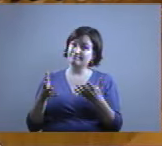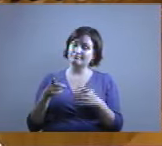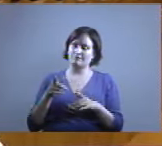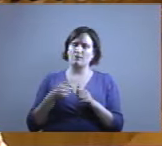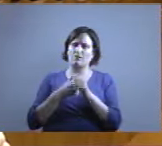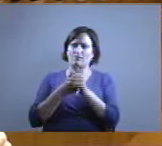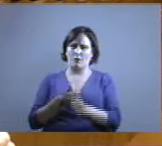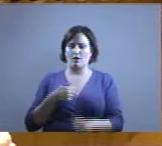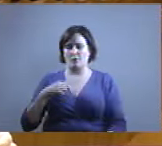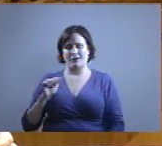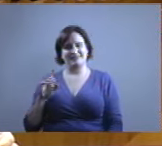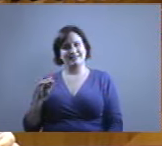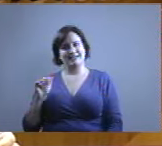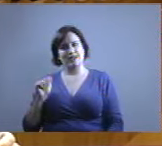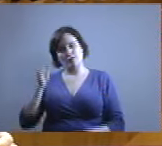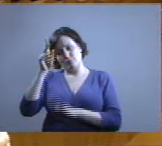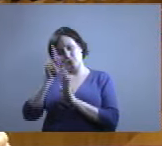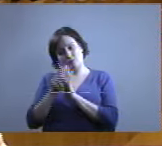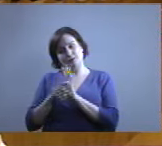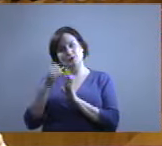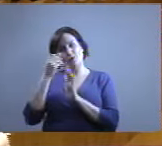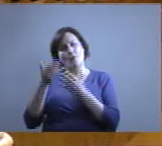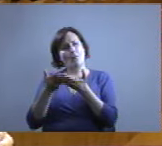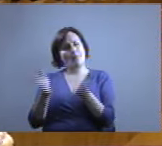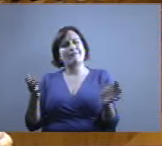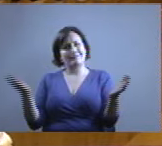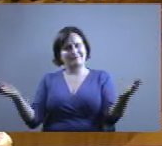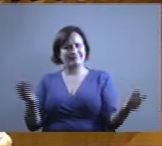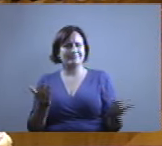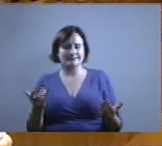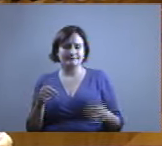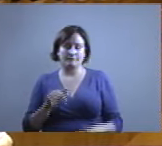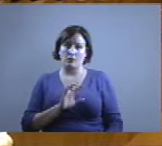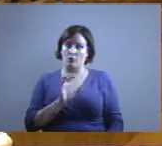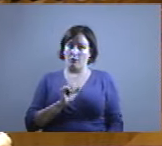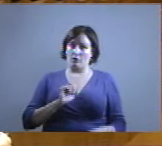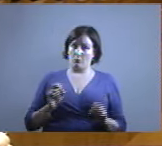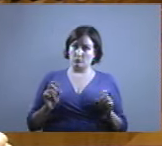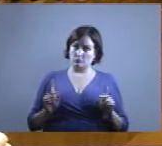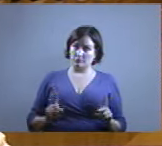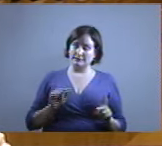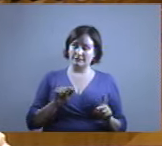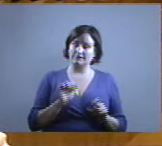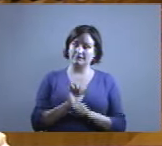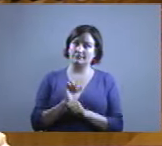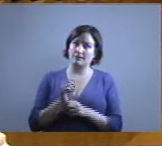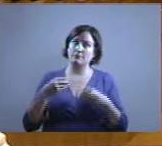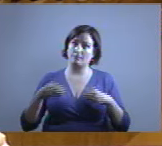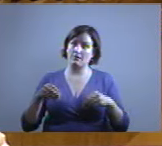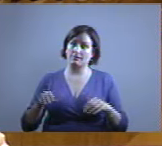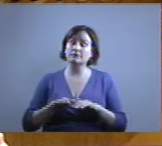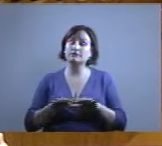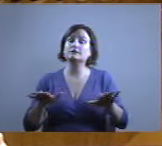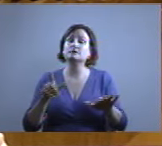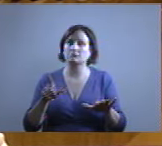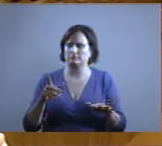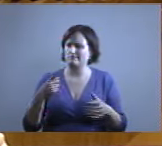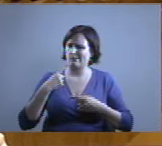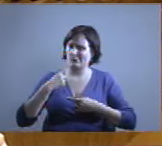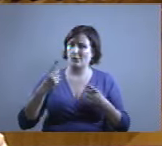geleentheidssamelewing. Suid-Afrikaners se geleenthede in die arbeidsmark is vir te lank ongelukkig beïnvloed deur herkoms